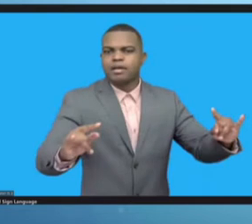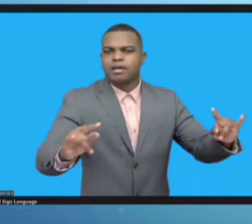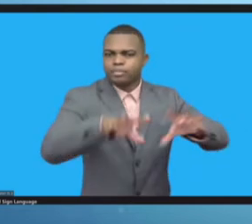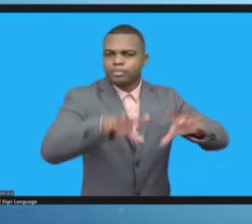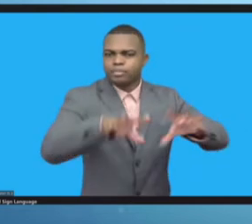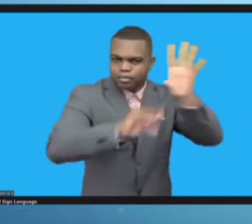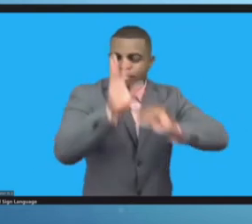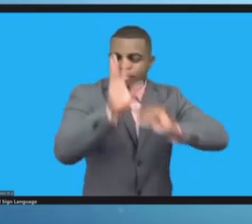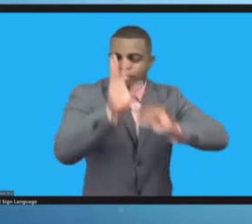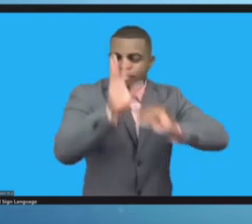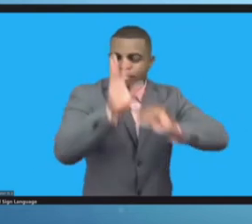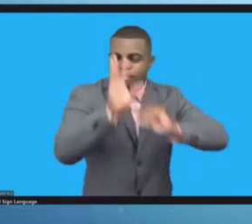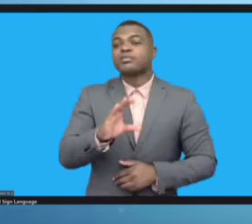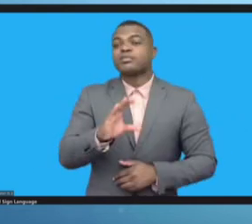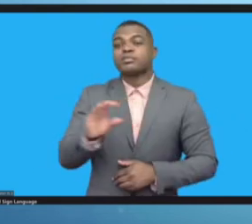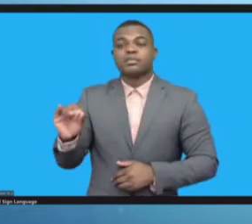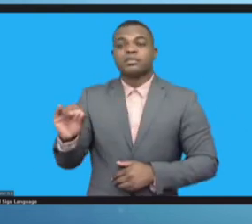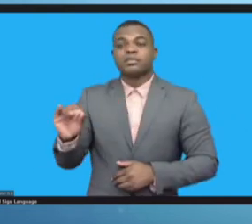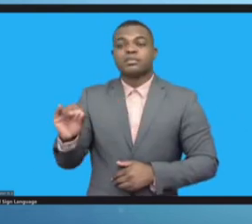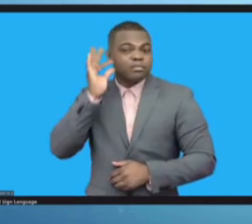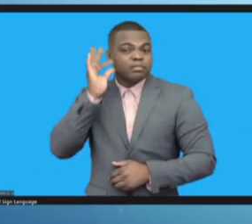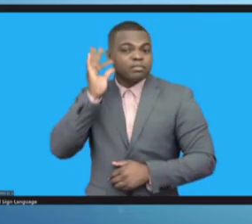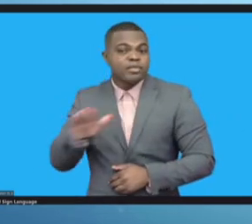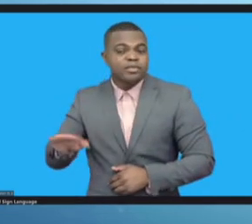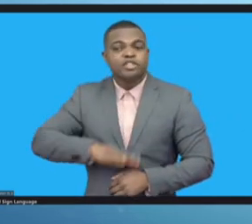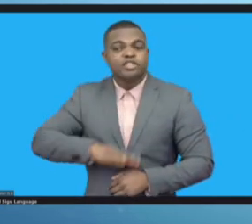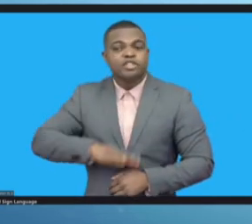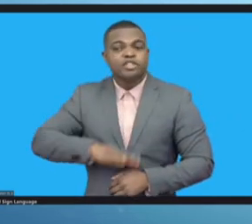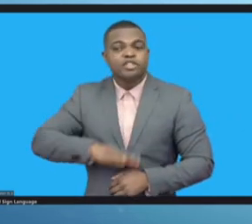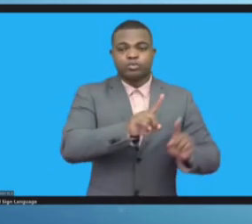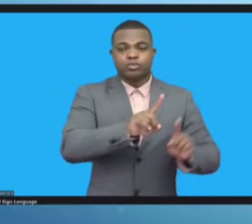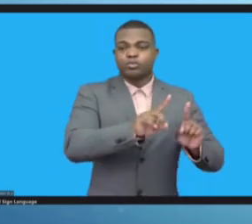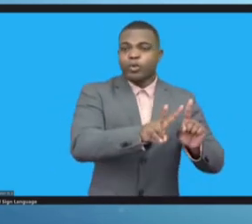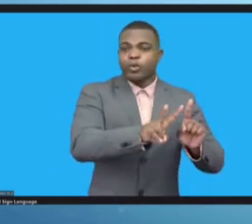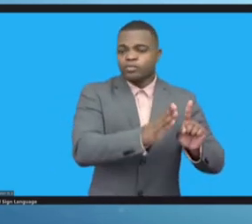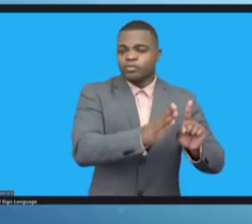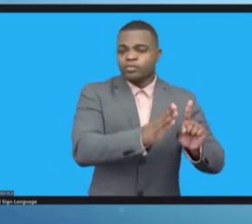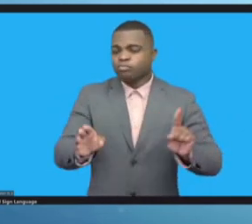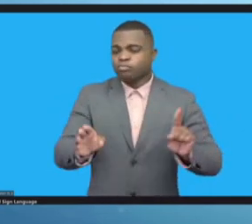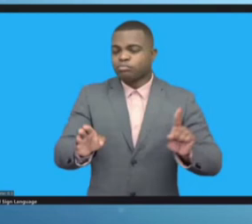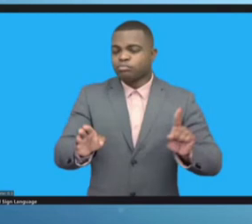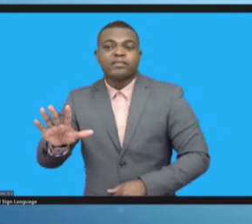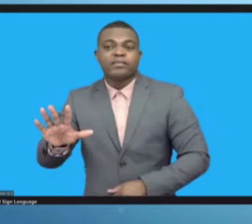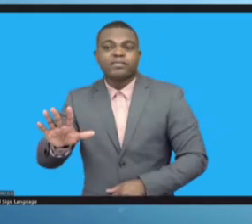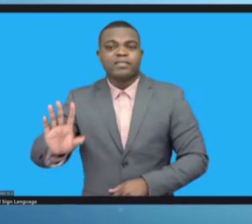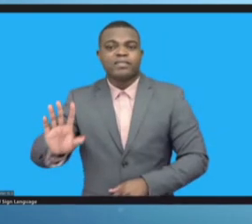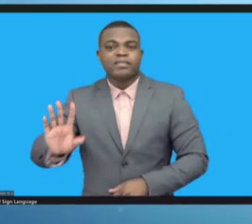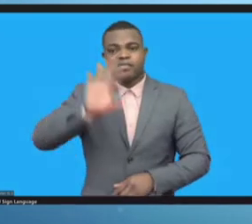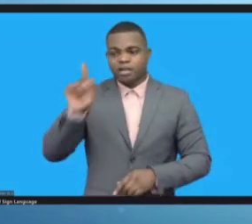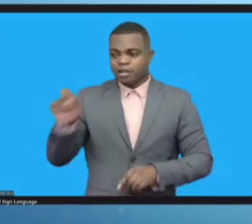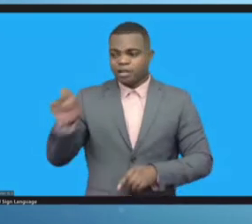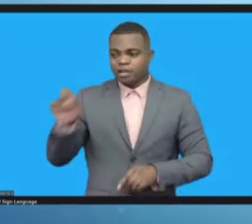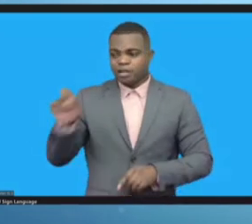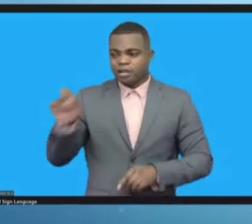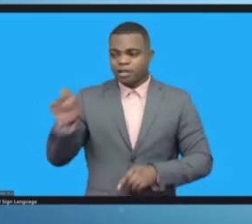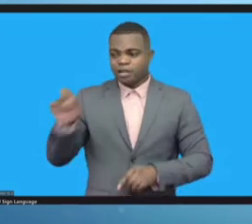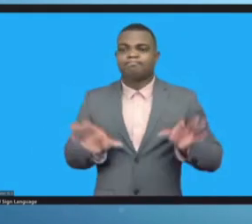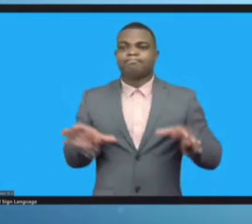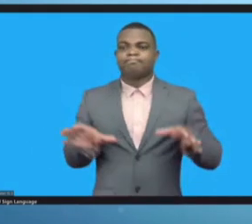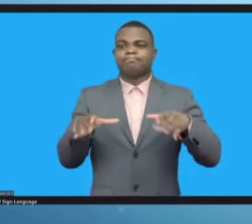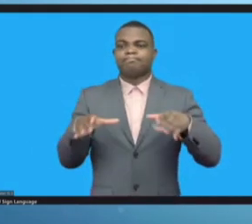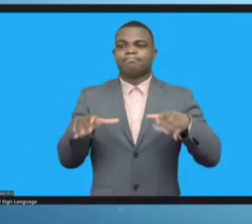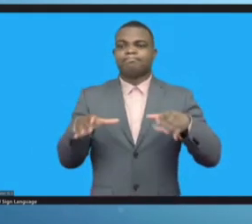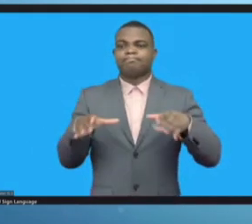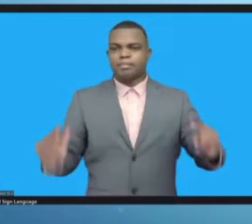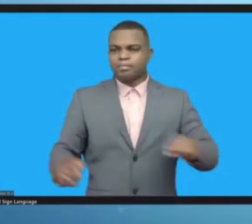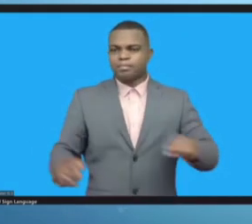000, ainsi que la jeunesse entre les âges de 12 et 25 ans à travers l'Afrique pour élaborer et développer des compétences